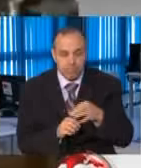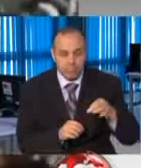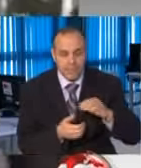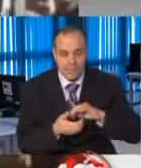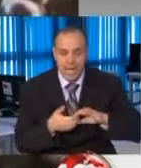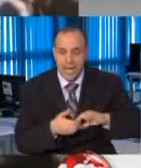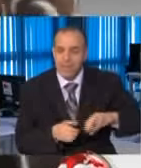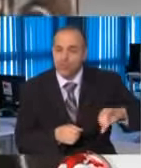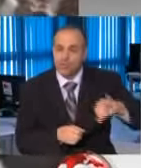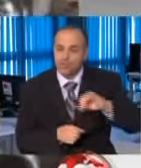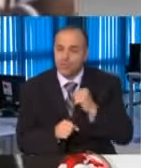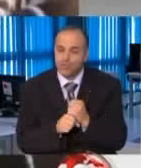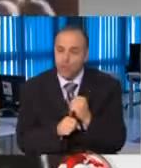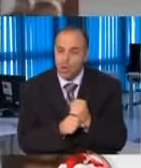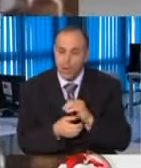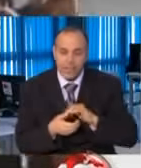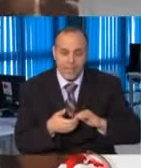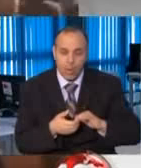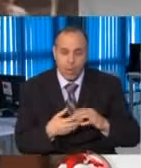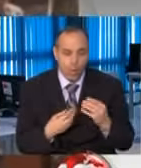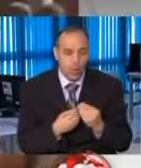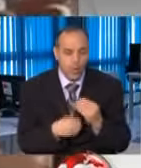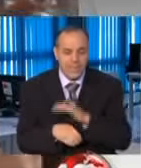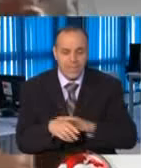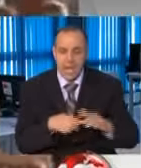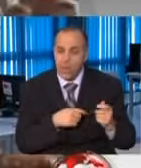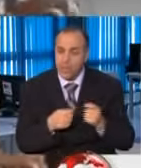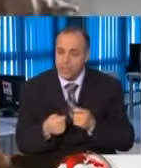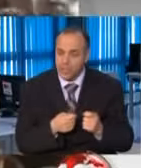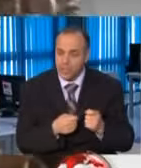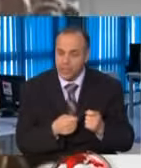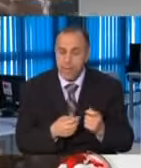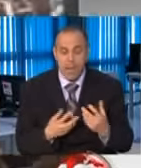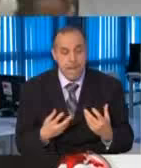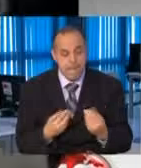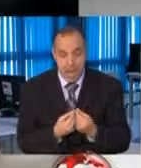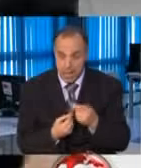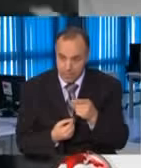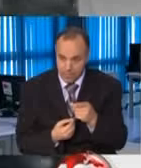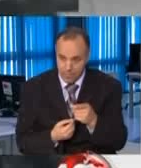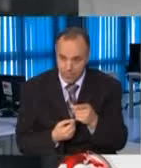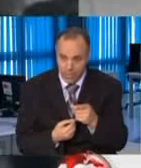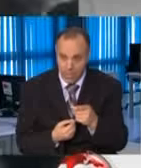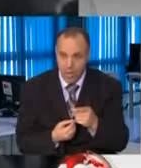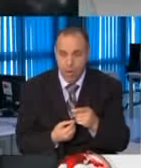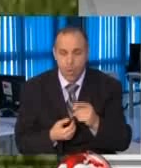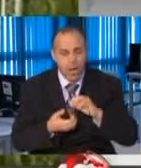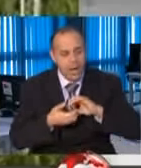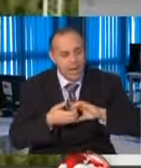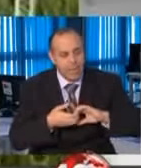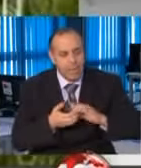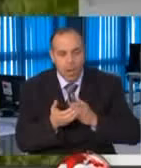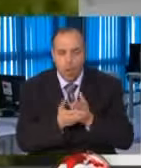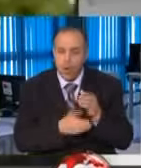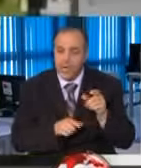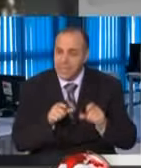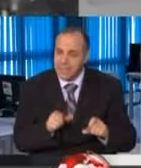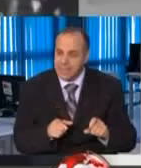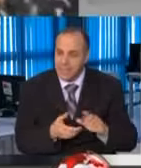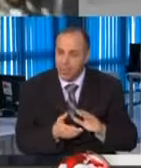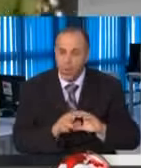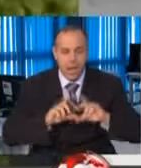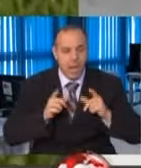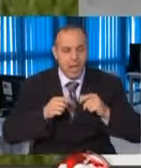الاتحاد العام التونسي للشغل والاتحاد التونسي للصناعة والتجارة والصناعات التقليدية والرابطة التونسية لحقوق الإنسان